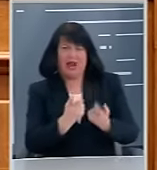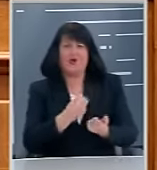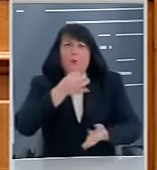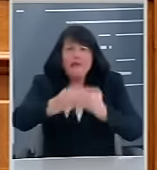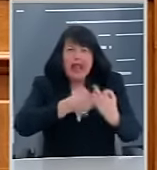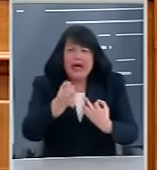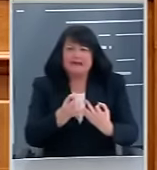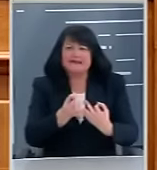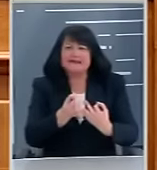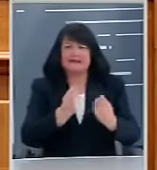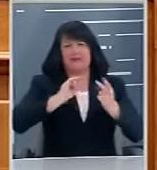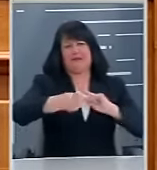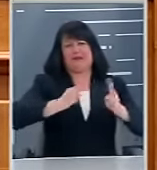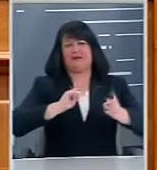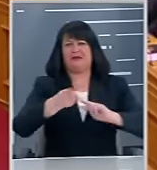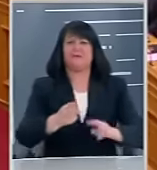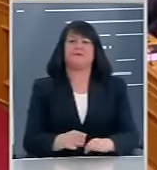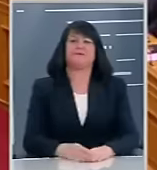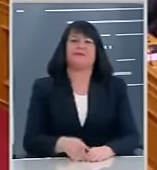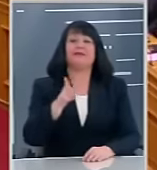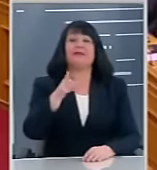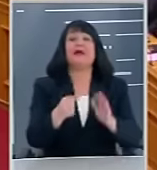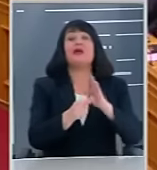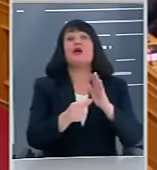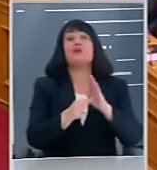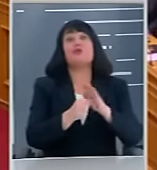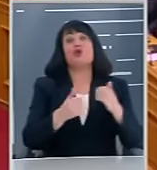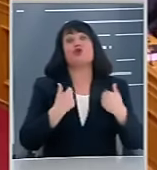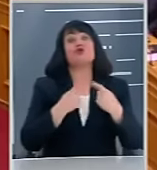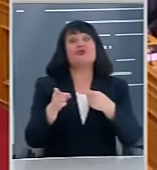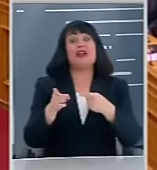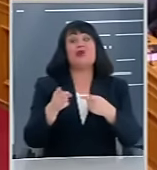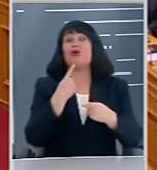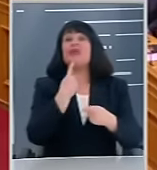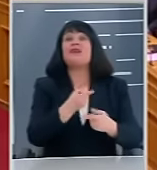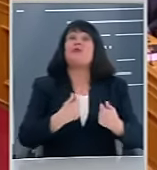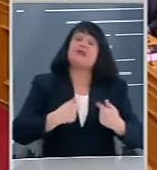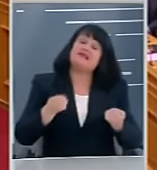διάλογο. Κύριε Πρόεδρε, είστε πολύ νεότερος στη Βουλή για να μου πείτε να κάνω διάλογο. Η Βουλή είναι,